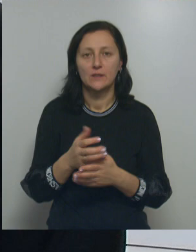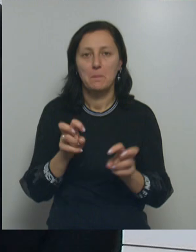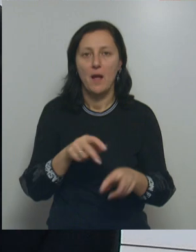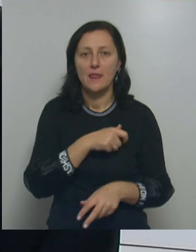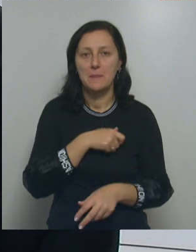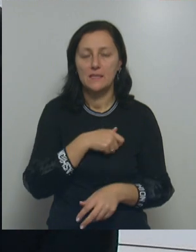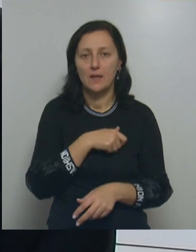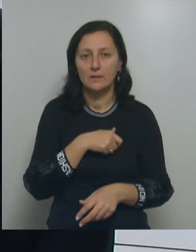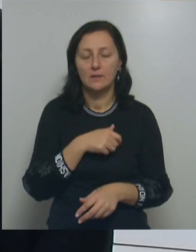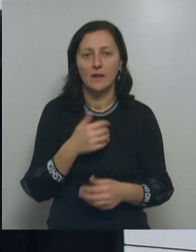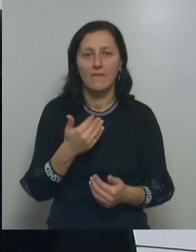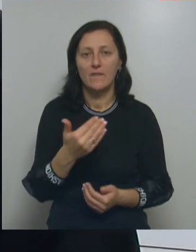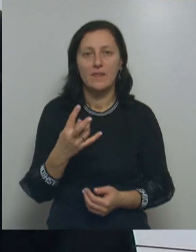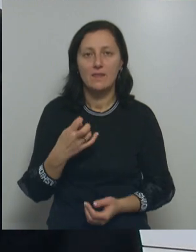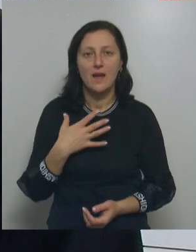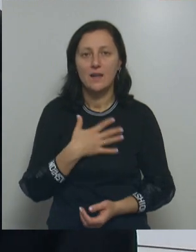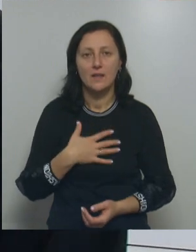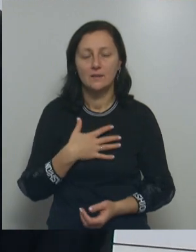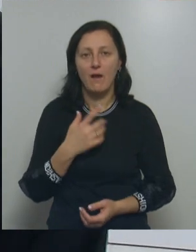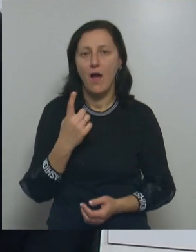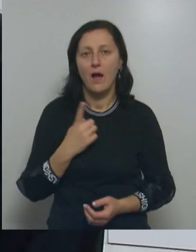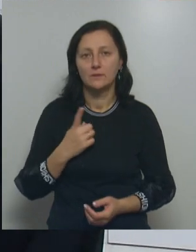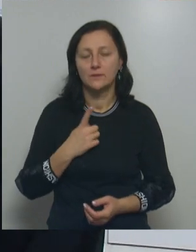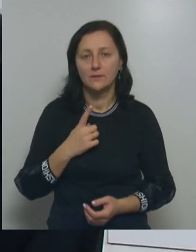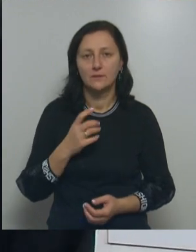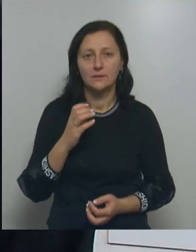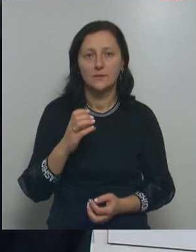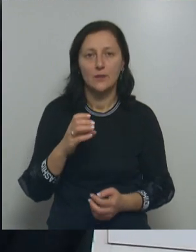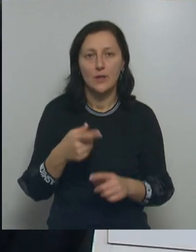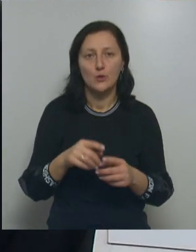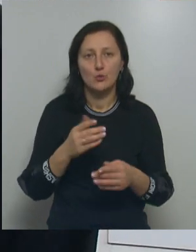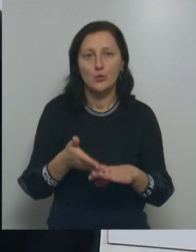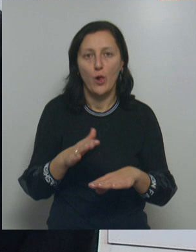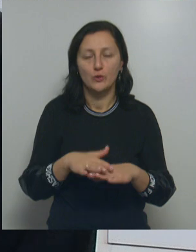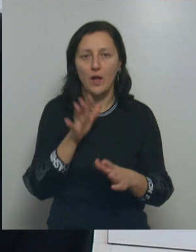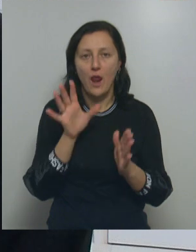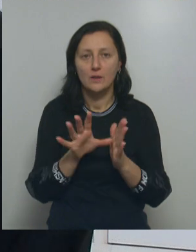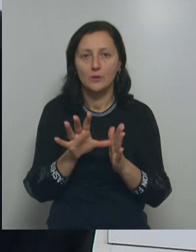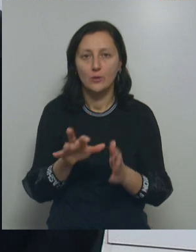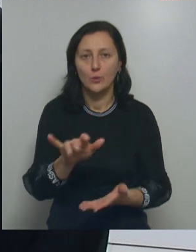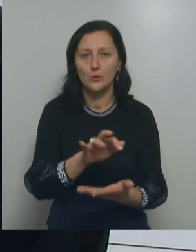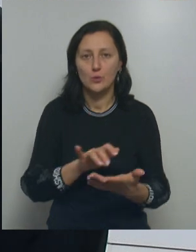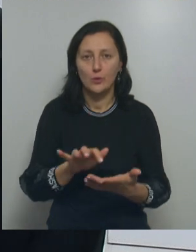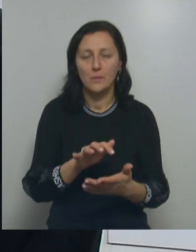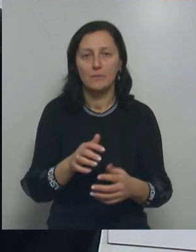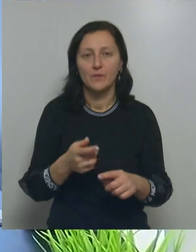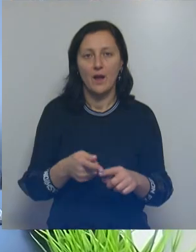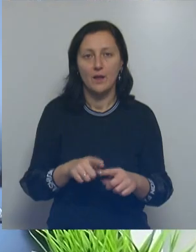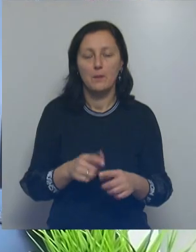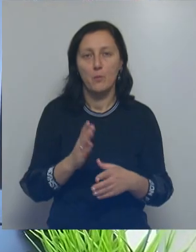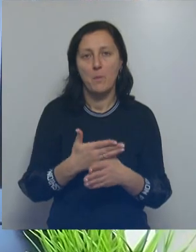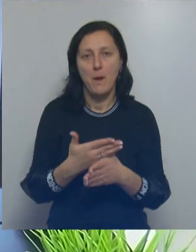Да, то есть вас не оставят один на один со сложными электронными услугами. Помогут